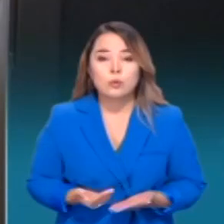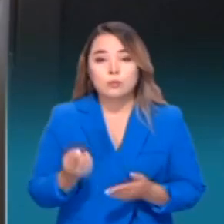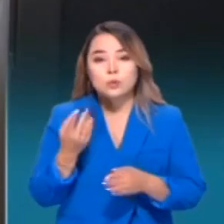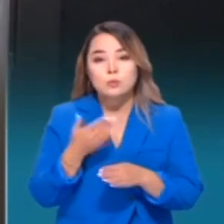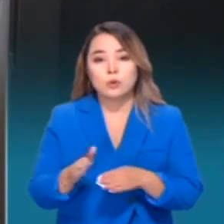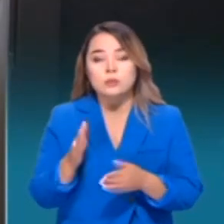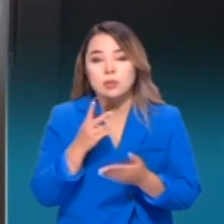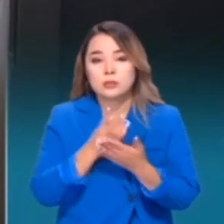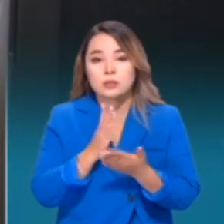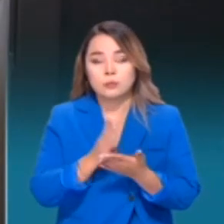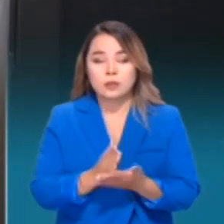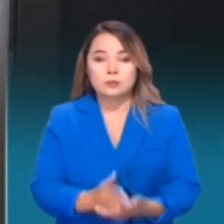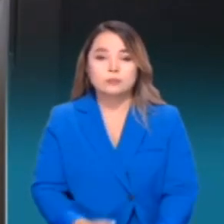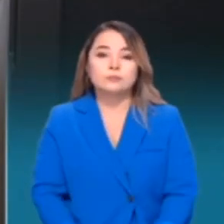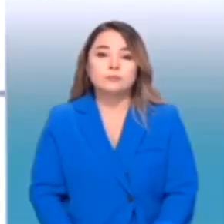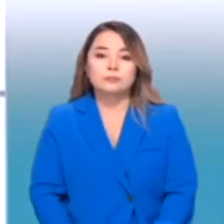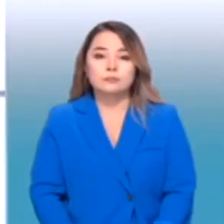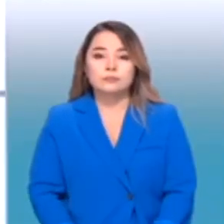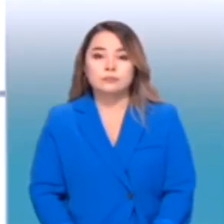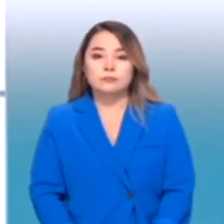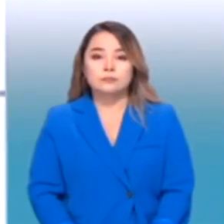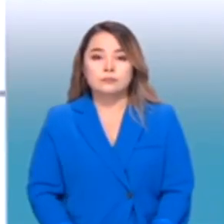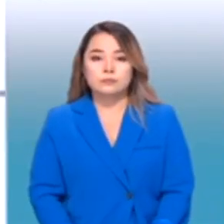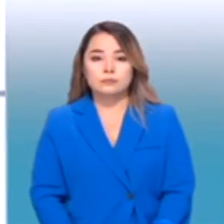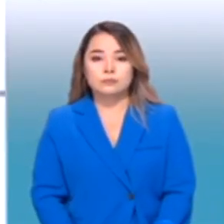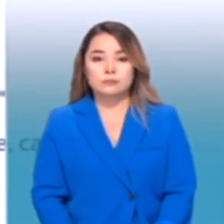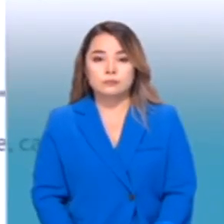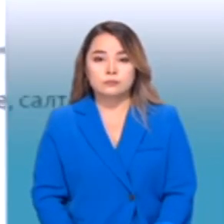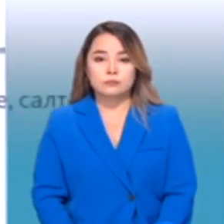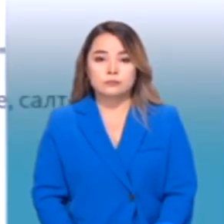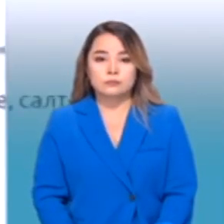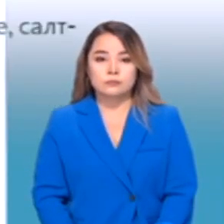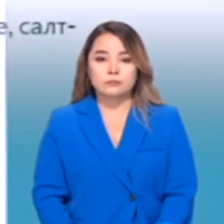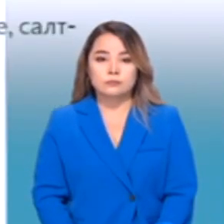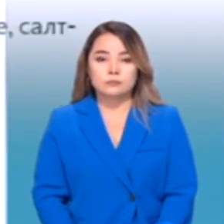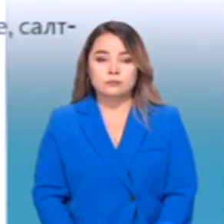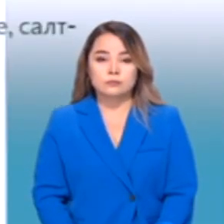бір бөлшегін айналып келеді. Серік Селеубайұлы, Балғын Тұзақбай, Айдос Ерболұлы, Қазақстан ұлттық арнасы, Астана.